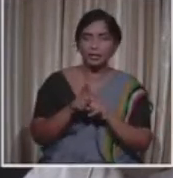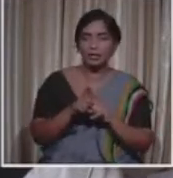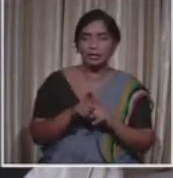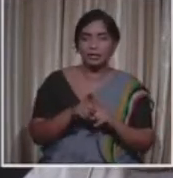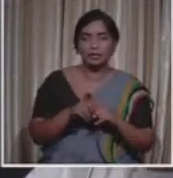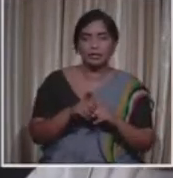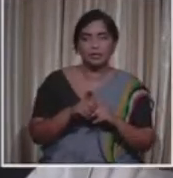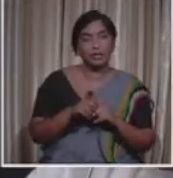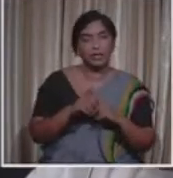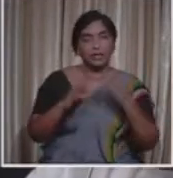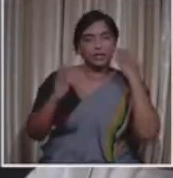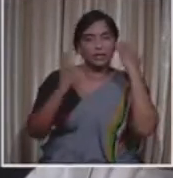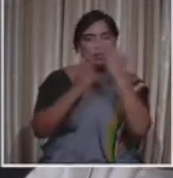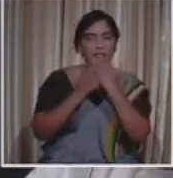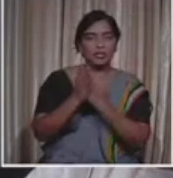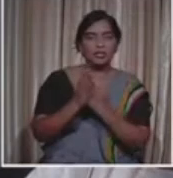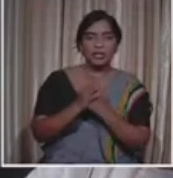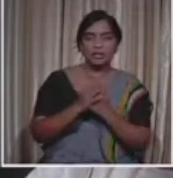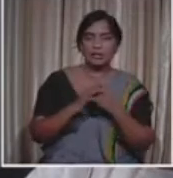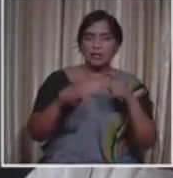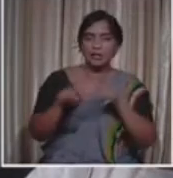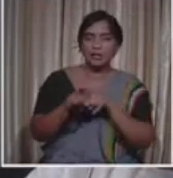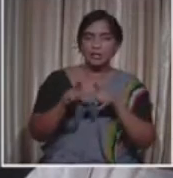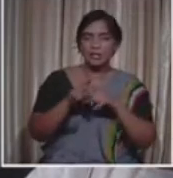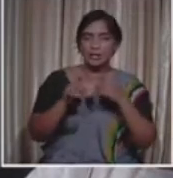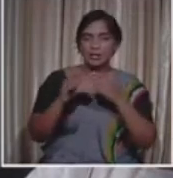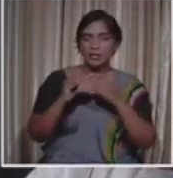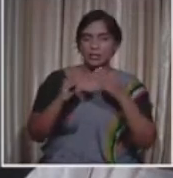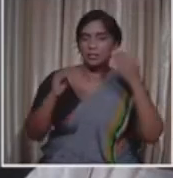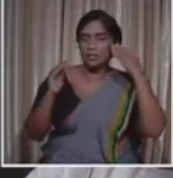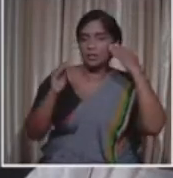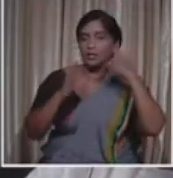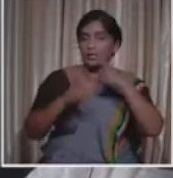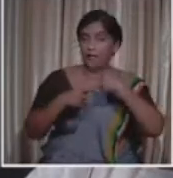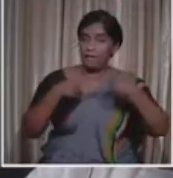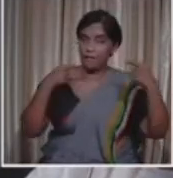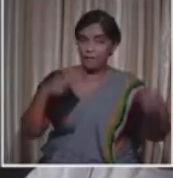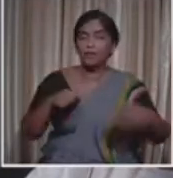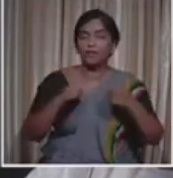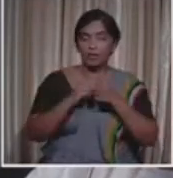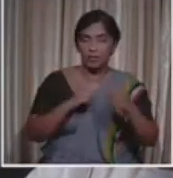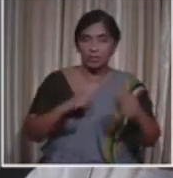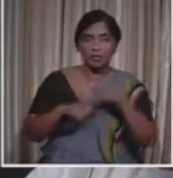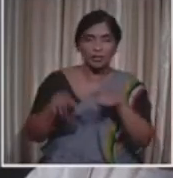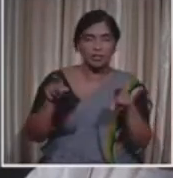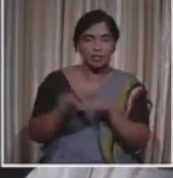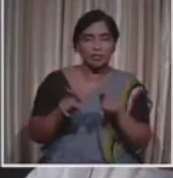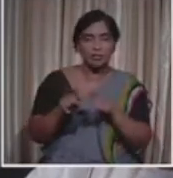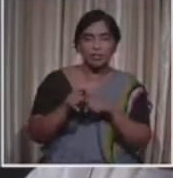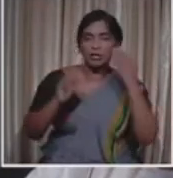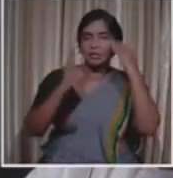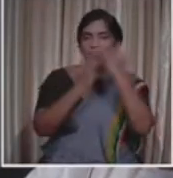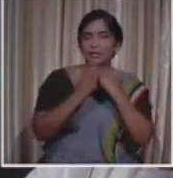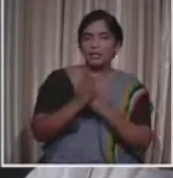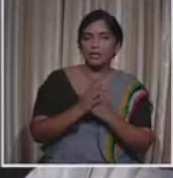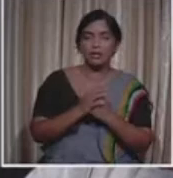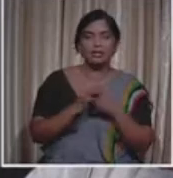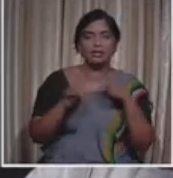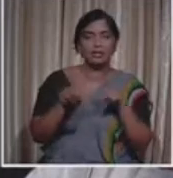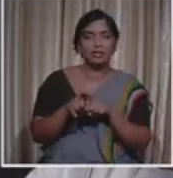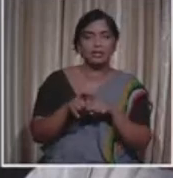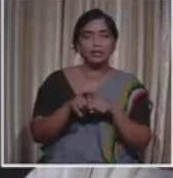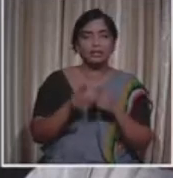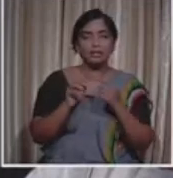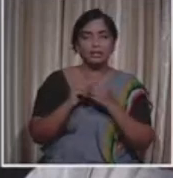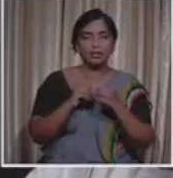ඡන්දි දිනනවා ඡන්දි දෙනවා විපක්ෂීද කොට ආණ්ඩුවට ආයවැයට විරුද්ධව ඡන්දි දෙනවා හැබැයි මේ පහුගිය අවුරුද්දේ මේ දැවැන්ත ආර්ථික අර්බුදය ඇති වෙනකන් අපි